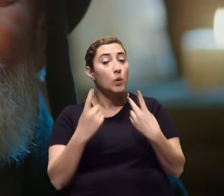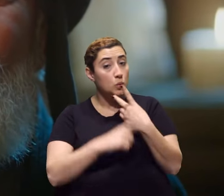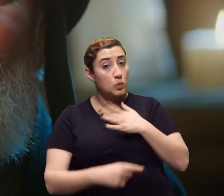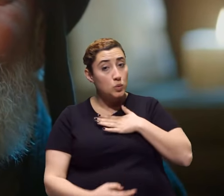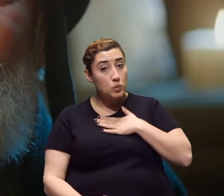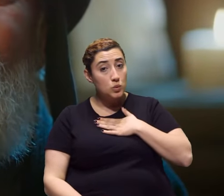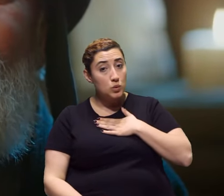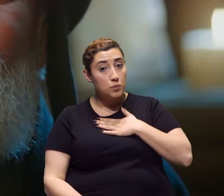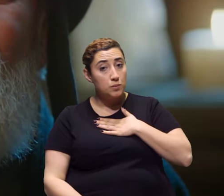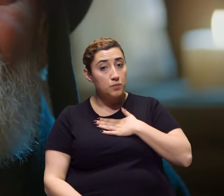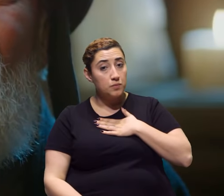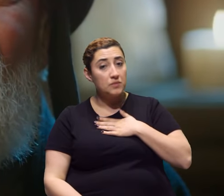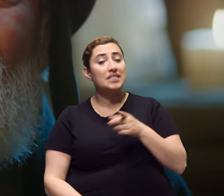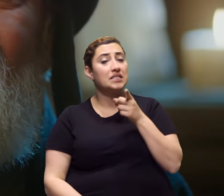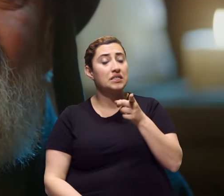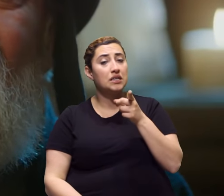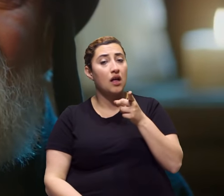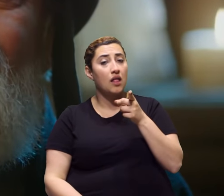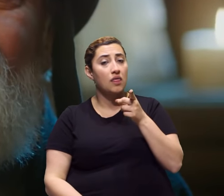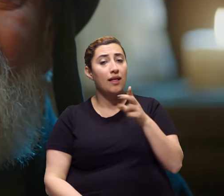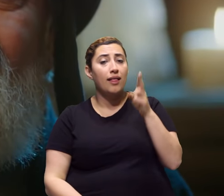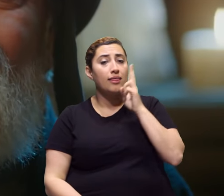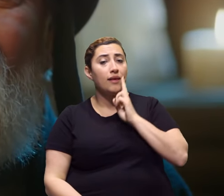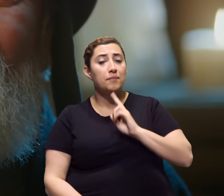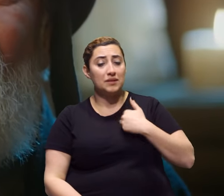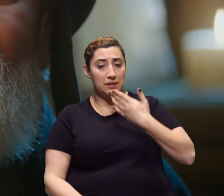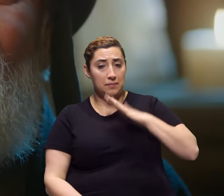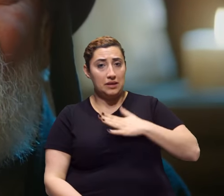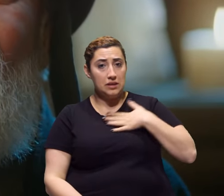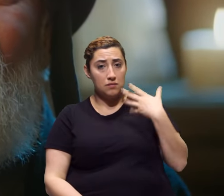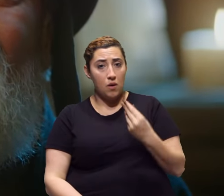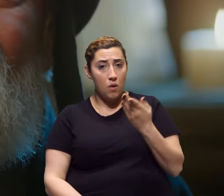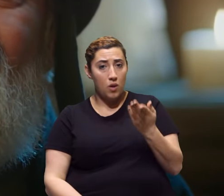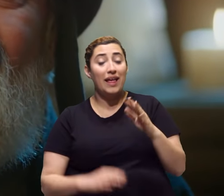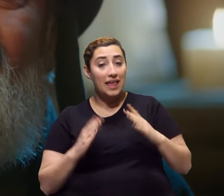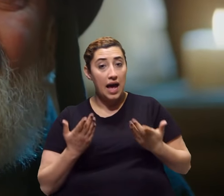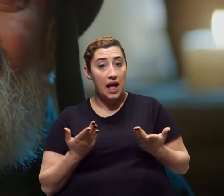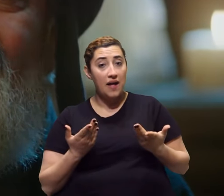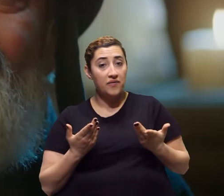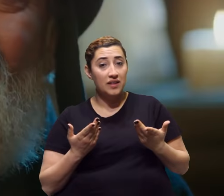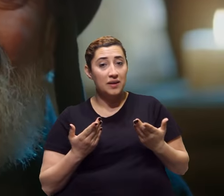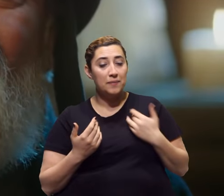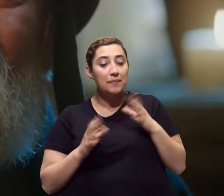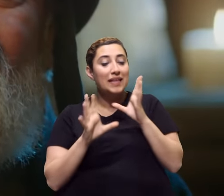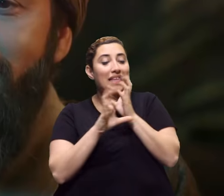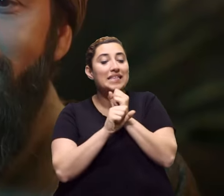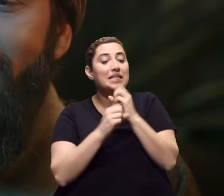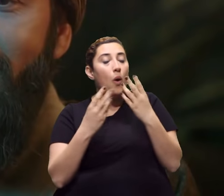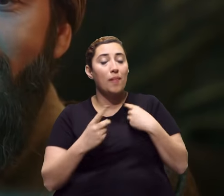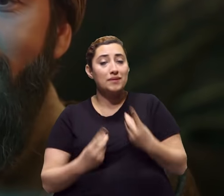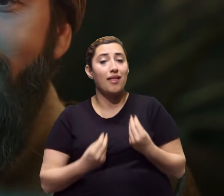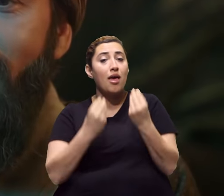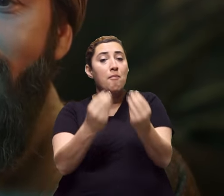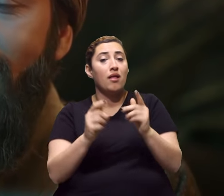Yunus'um, sana tertemiz kızımı, yani sırrımı emanet